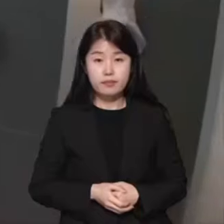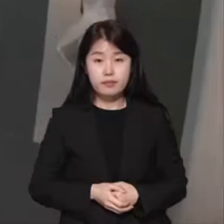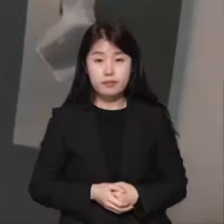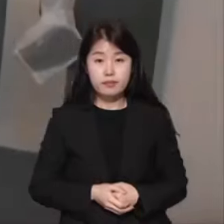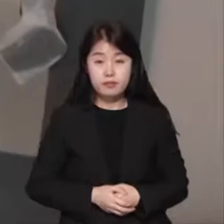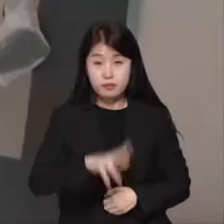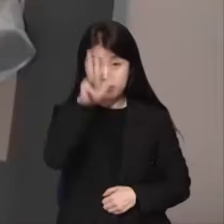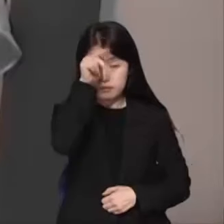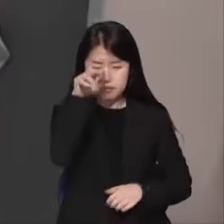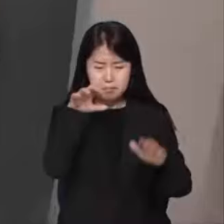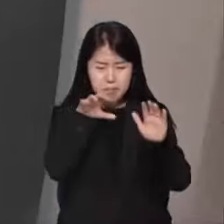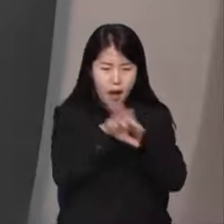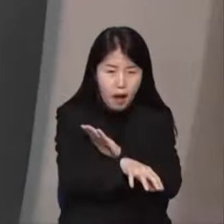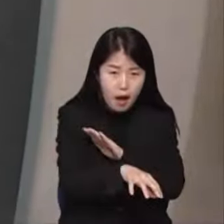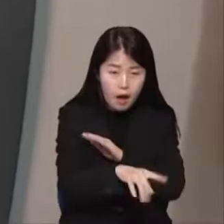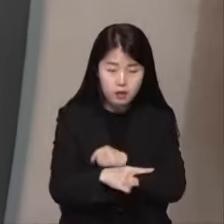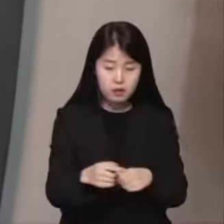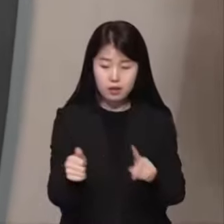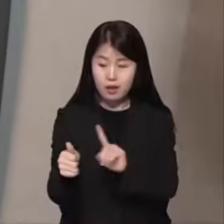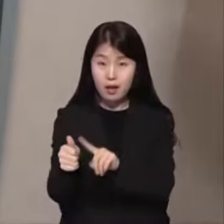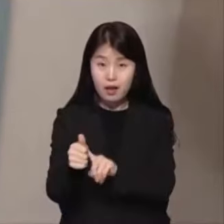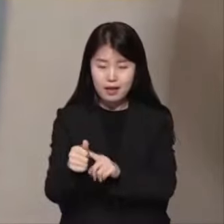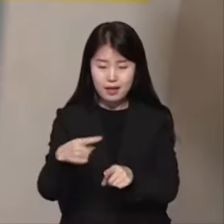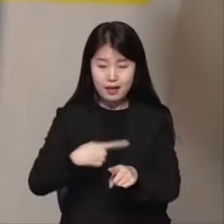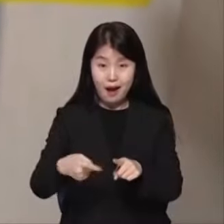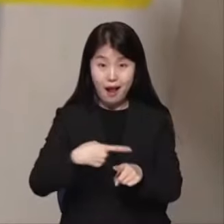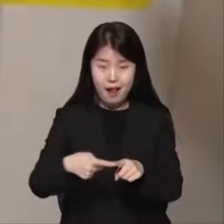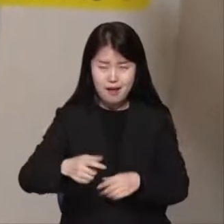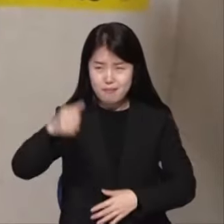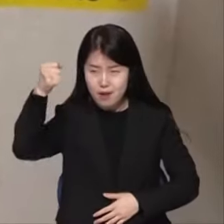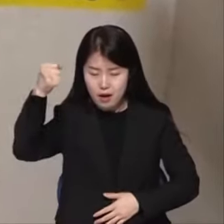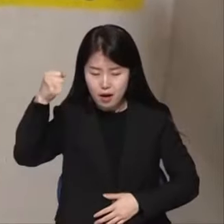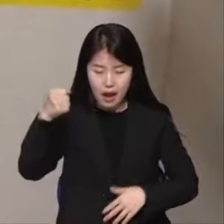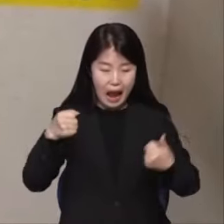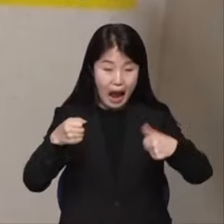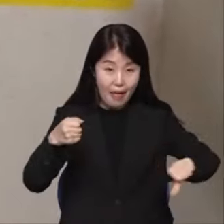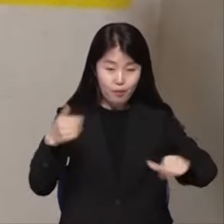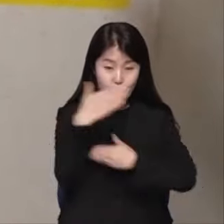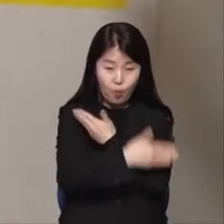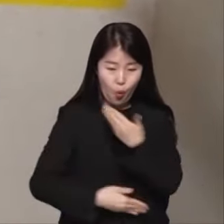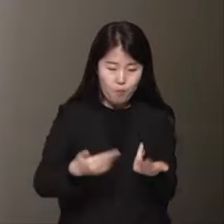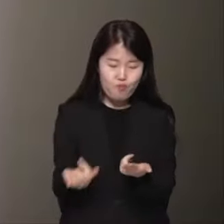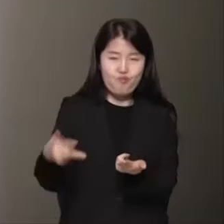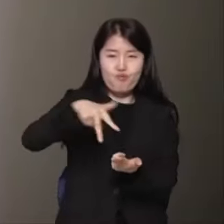현장에 도착했을 때 A씨는 흉기를 손에 든 채 아들의 몸 위에 올라타 있었습니다.